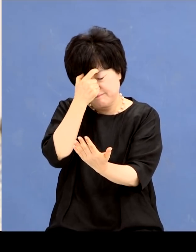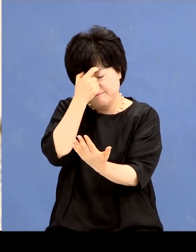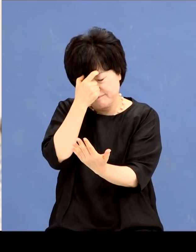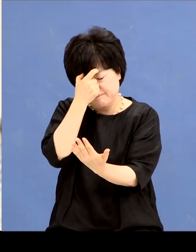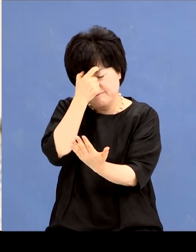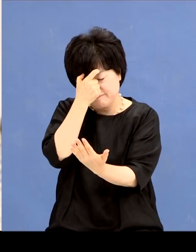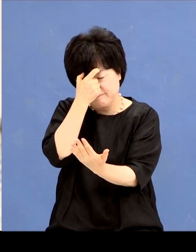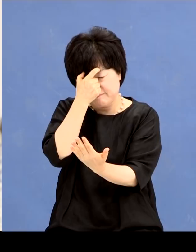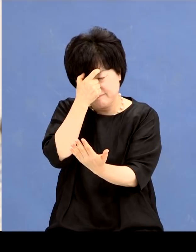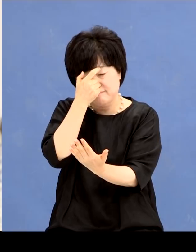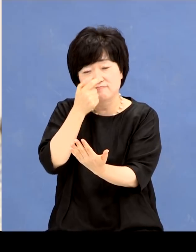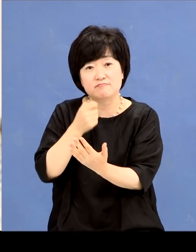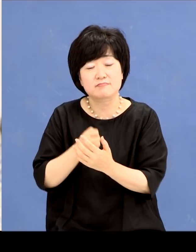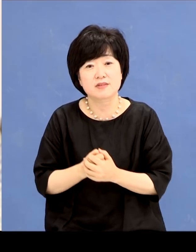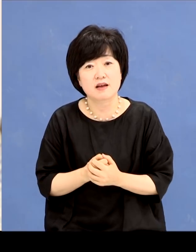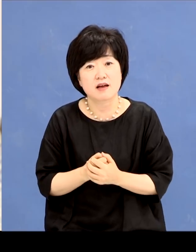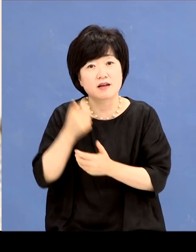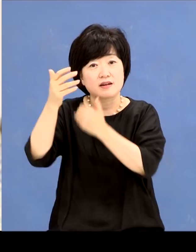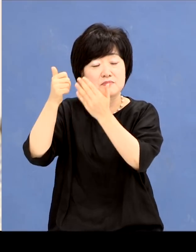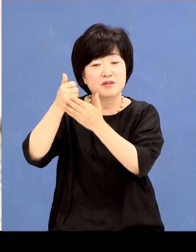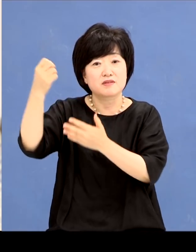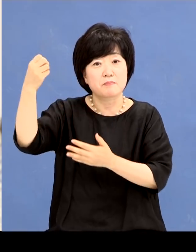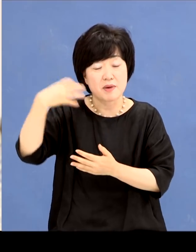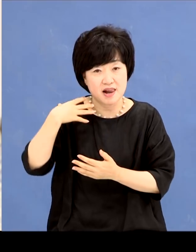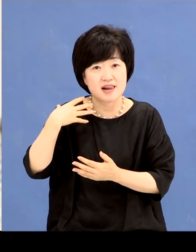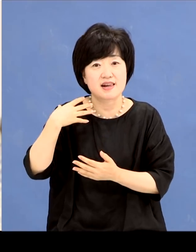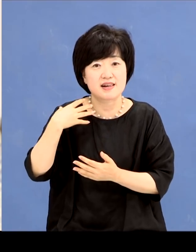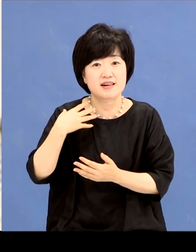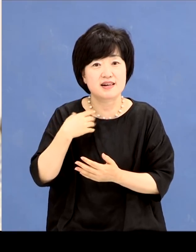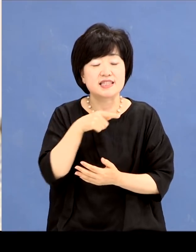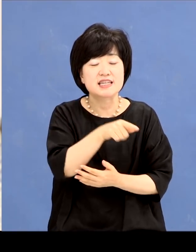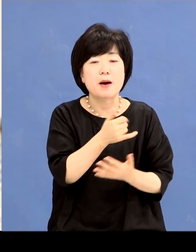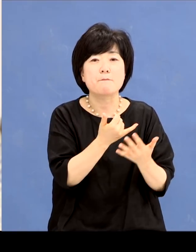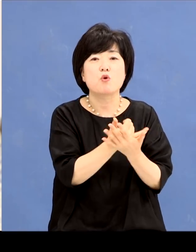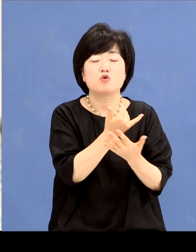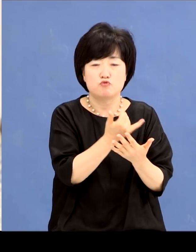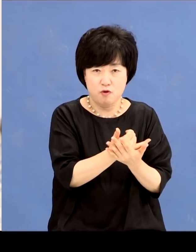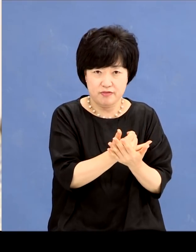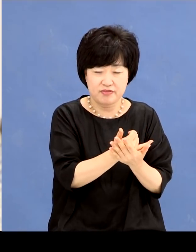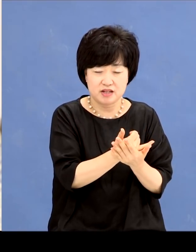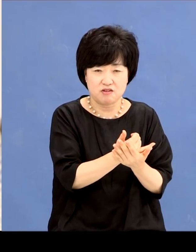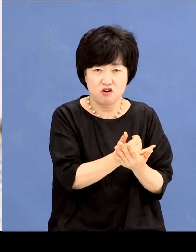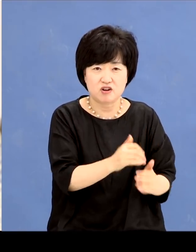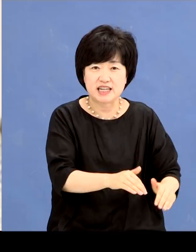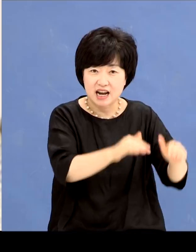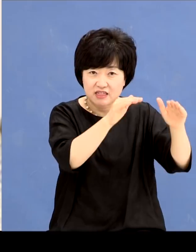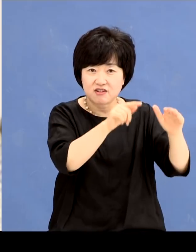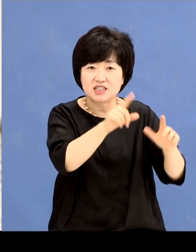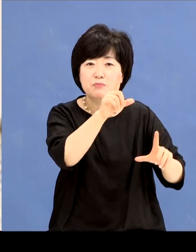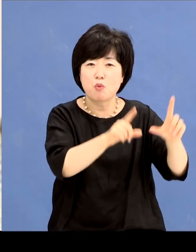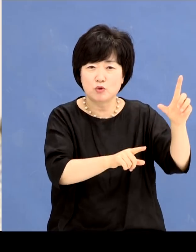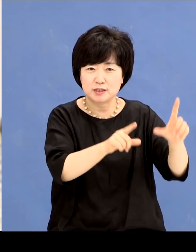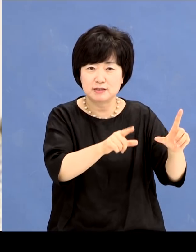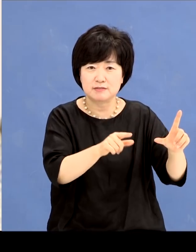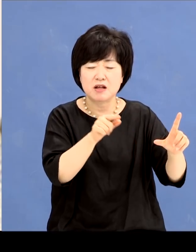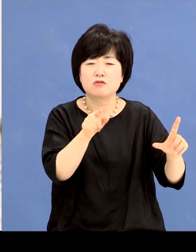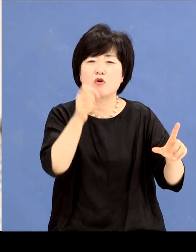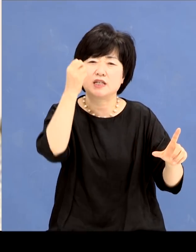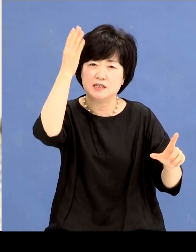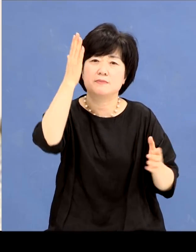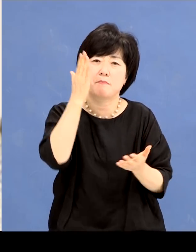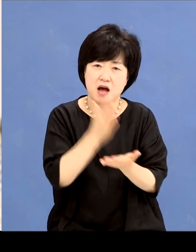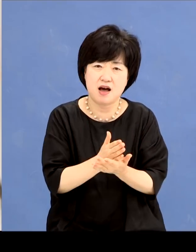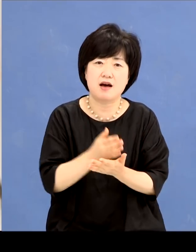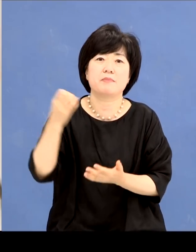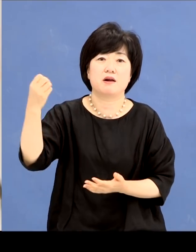했는데요. 하나님께서 제가 보육원에 살았던 그 시절들, 제가 고아로 살았던 그 시절들을 결코 잊지